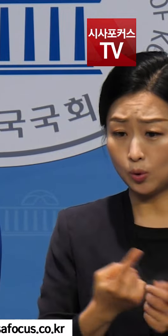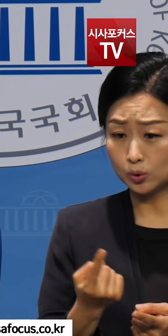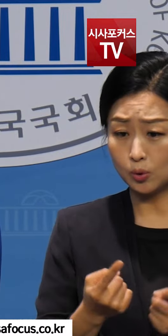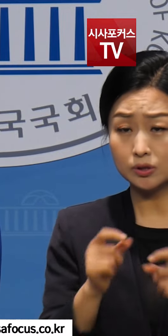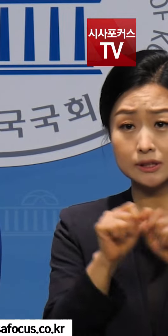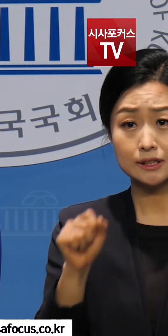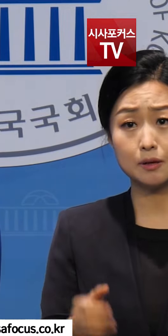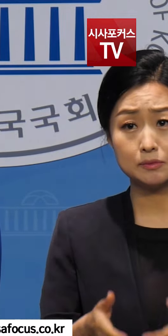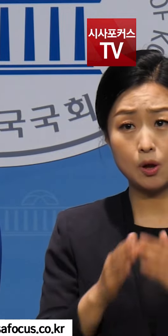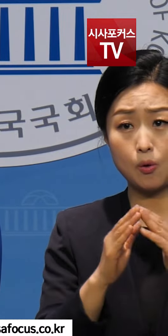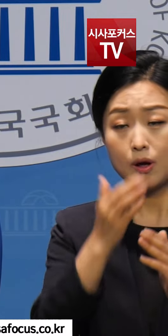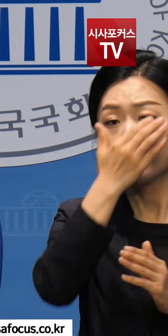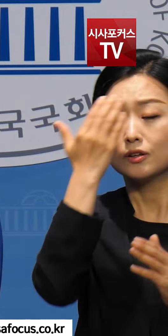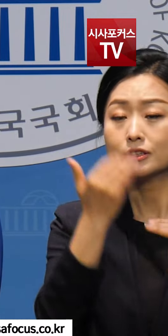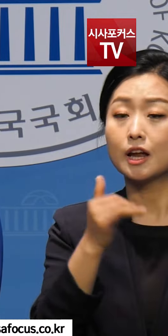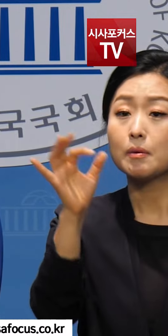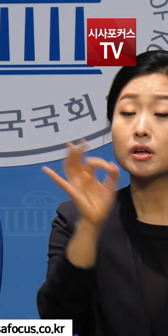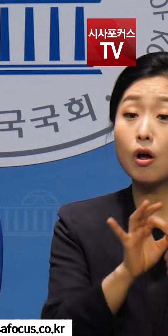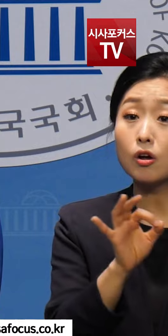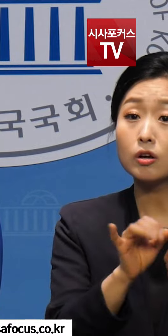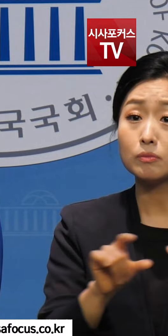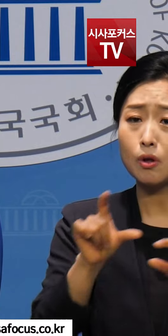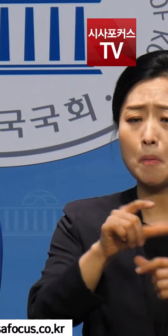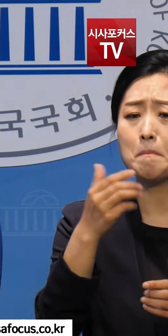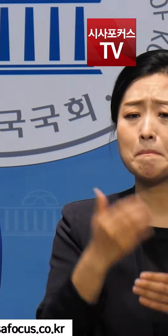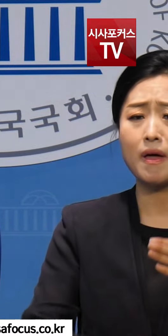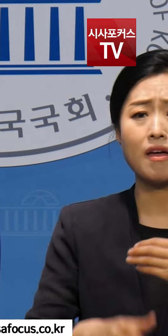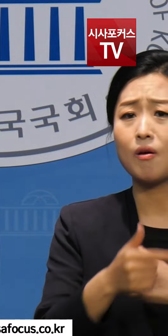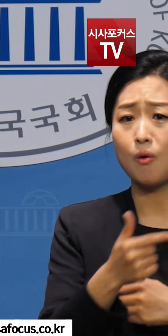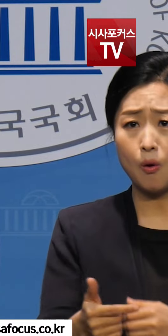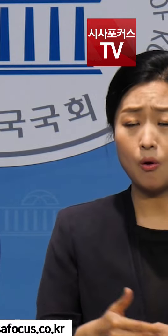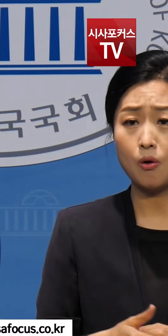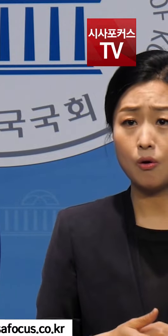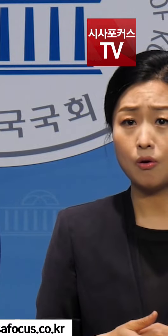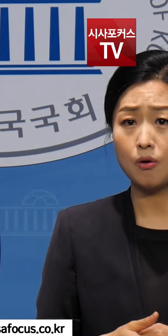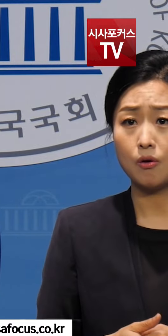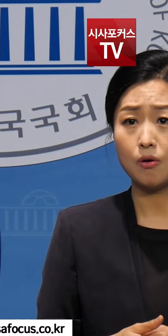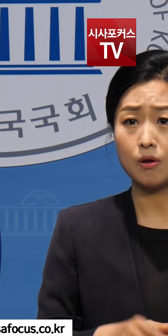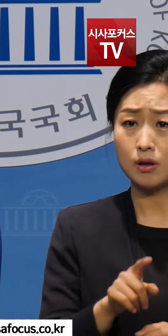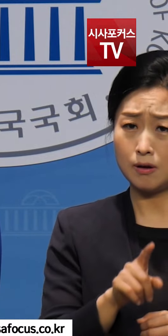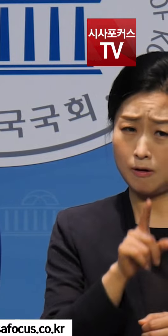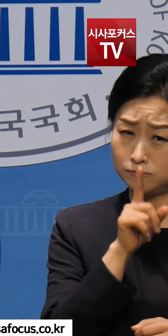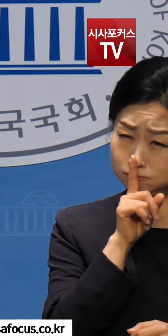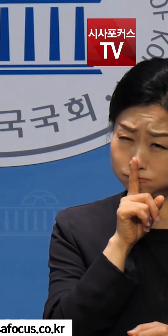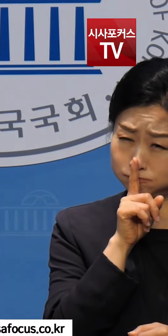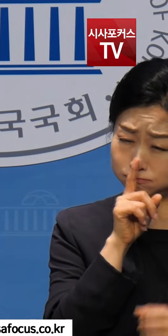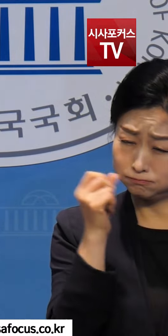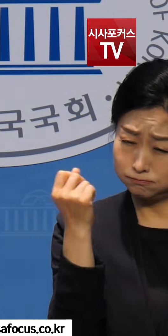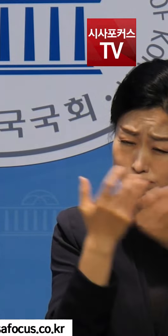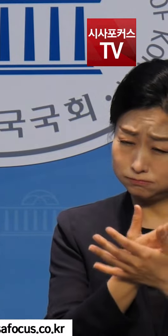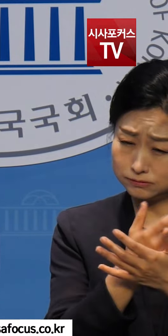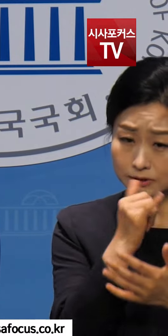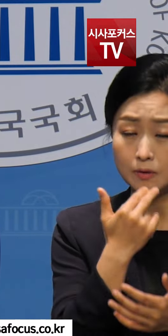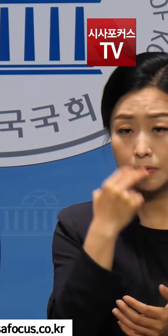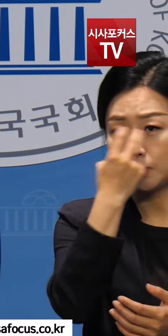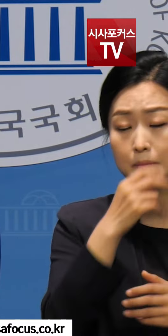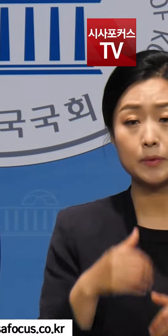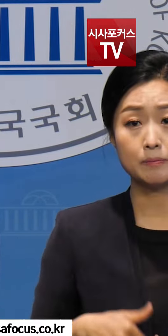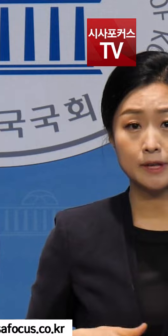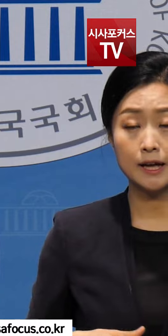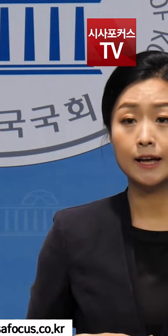도입을 통해 청년들 연금액이 더 많이 깎이는 것을 감추기 위한 것인지 검증해 봐야